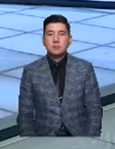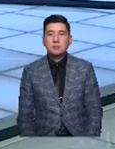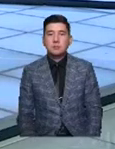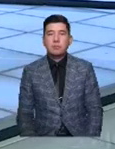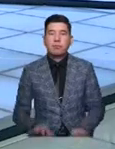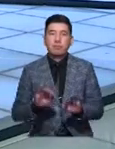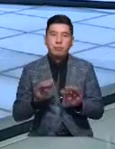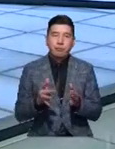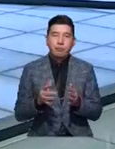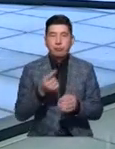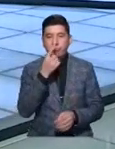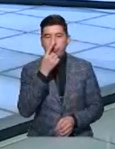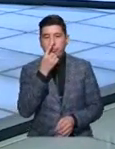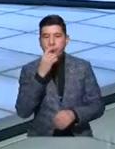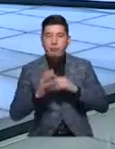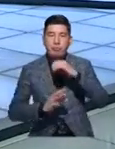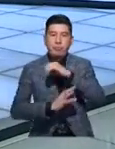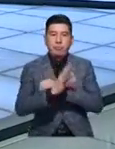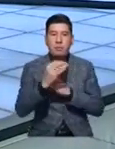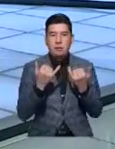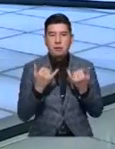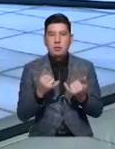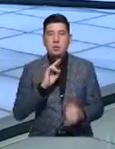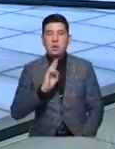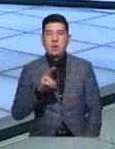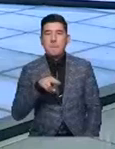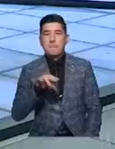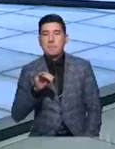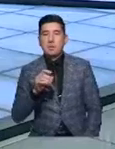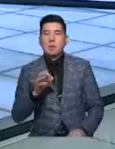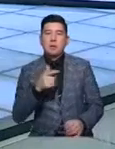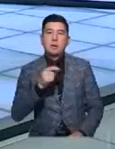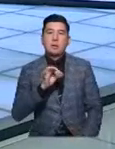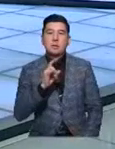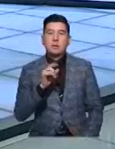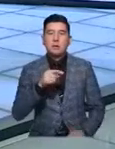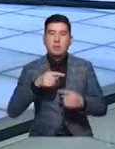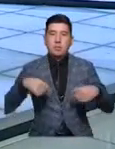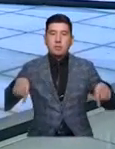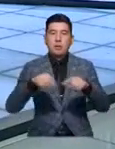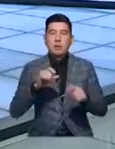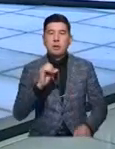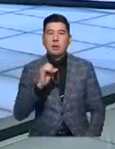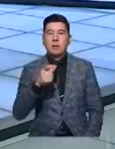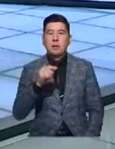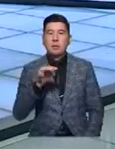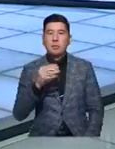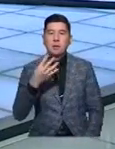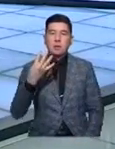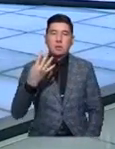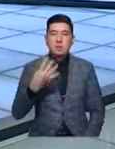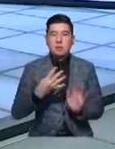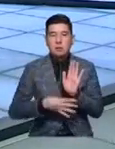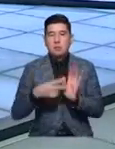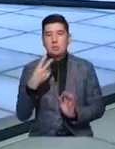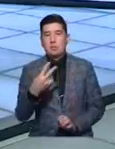К ситуации на Ближнем Востоке. Сегодня через КПП «Рафах» из сектора Газа на территорию Египта перешли 92 казахстанца и членов